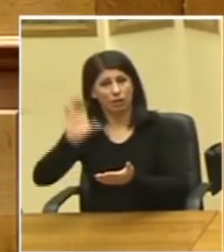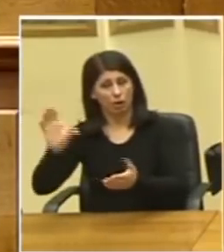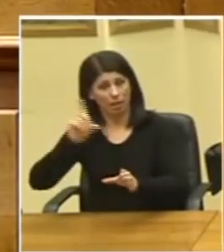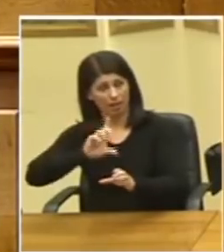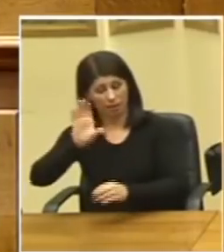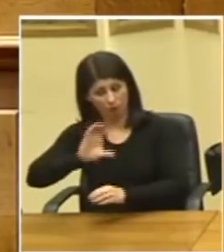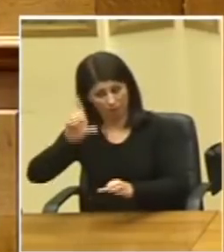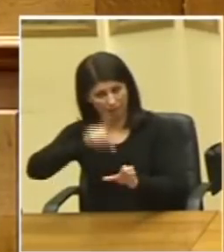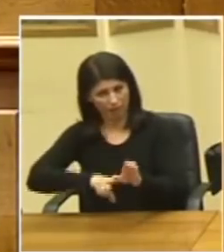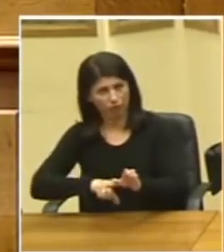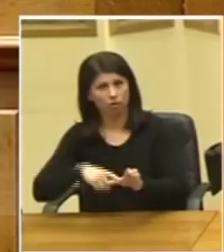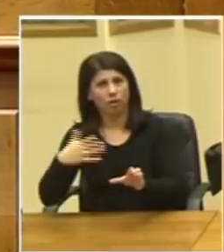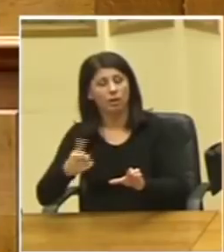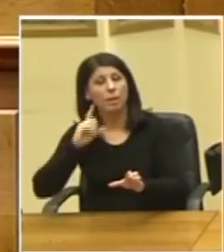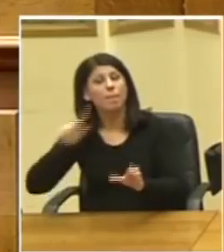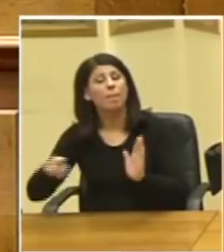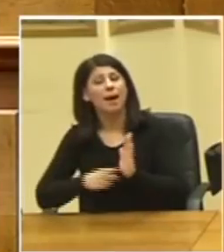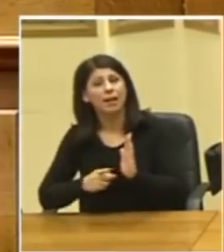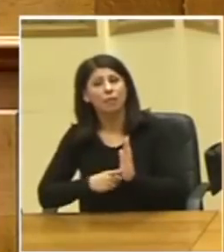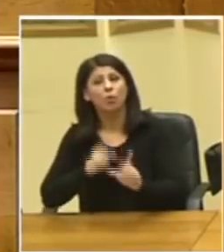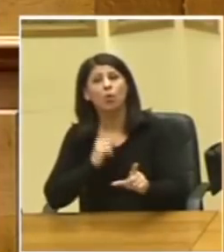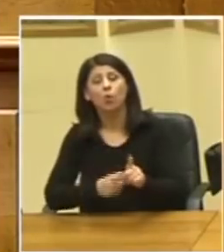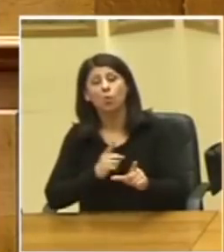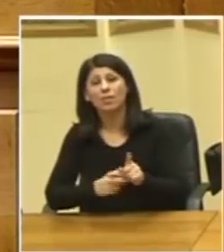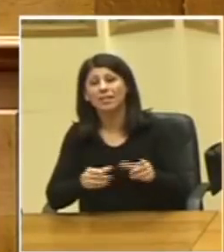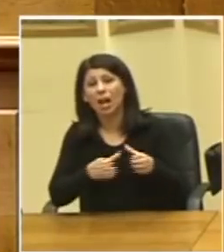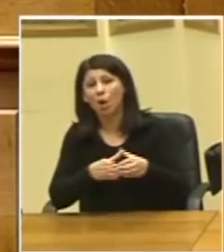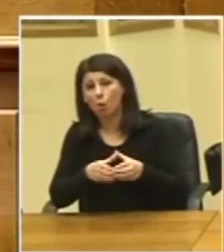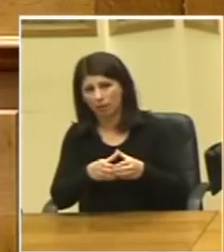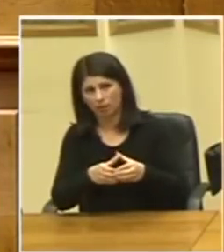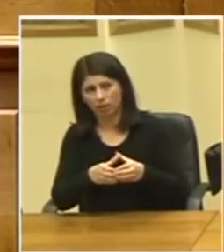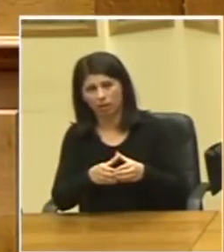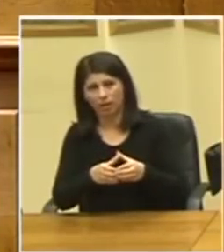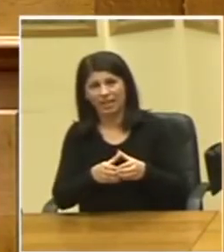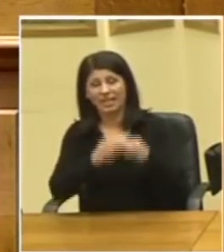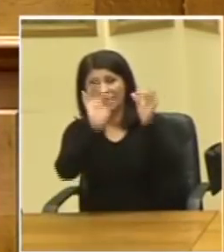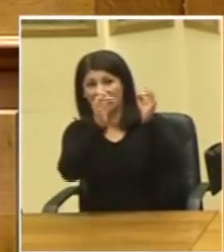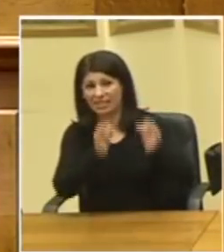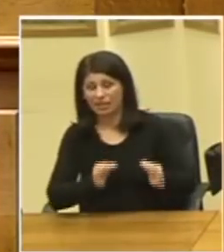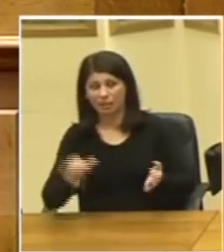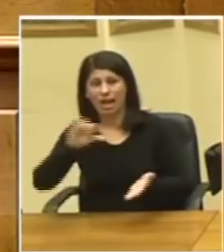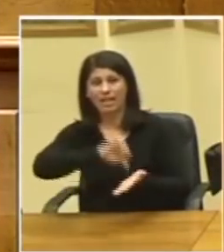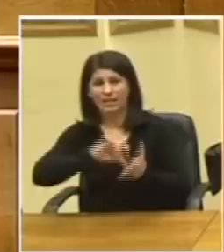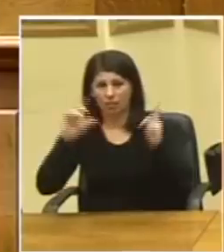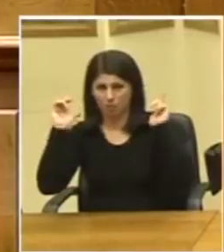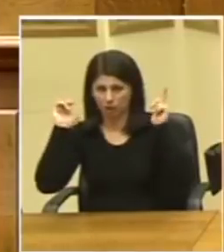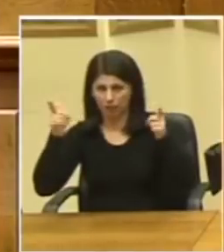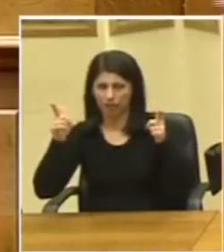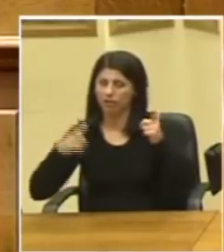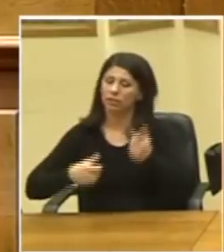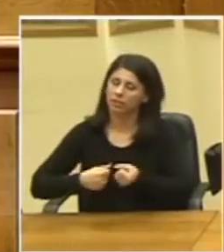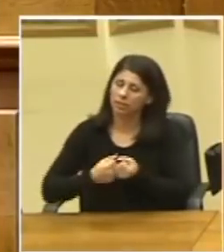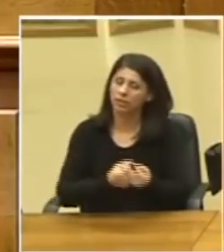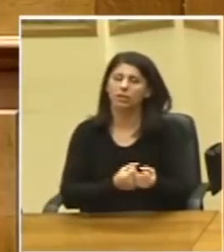Ένωση, που βγάζουν παράνομα κομμουνιστικά κόμματα, σύμβολα σε αστικές δημοκρατίες, στηρίζουν